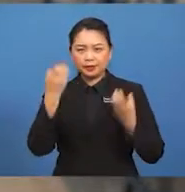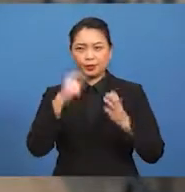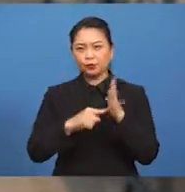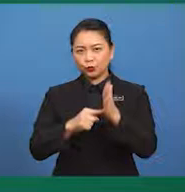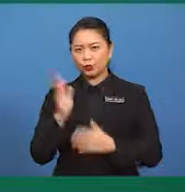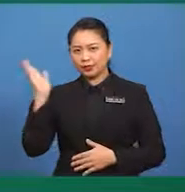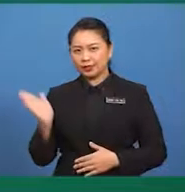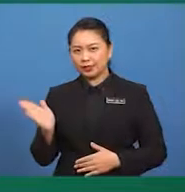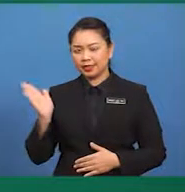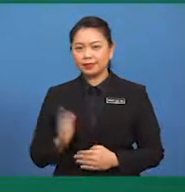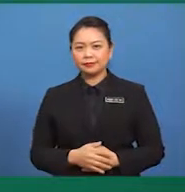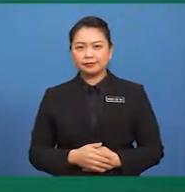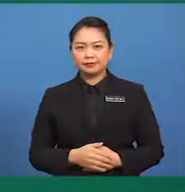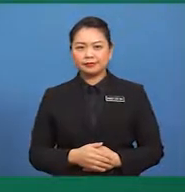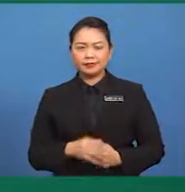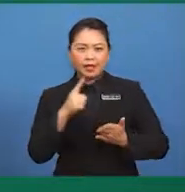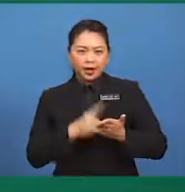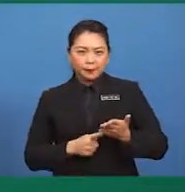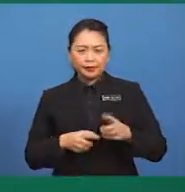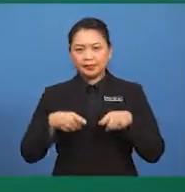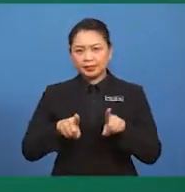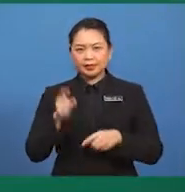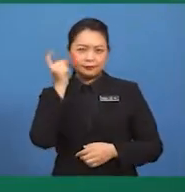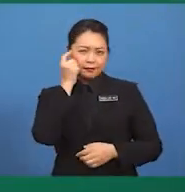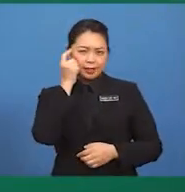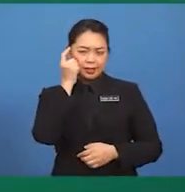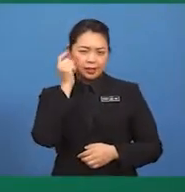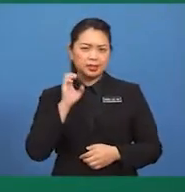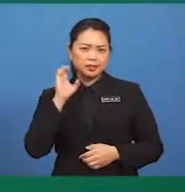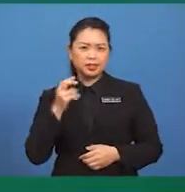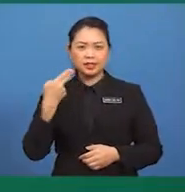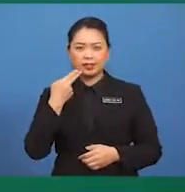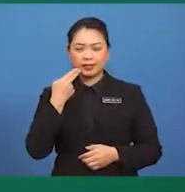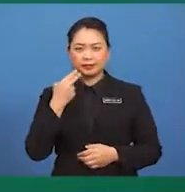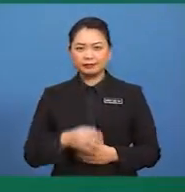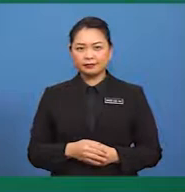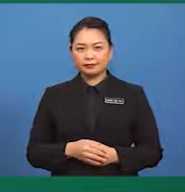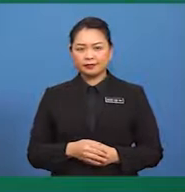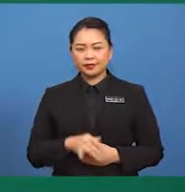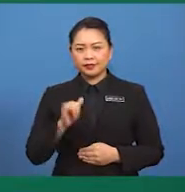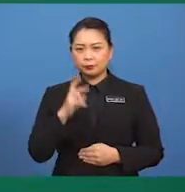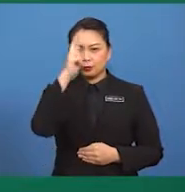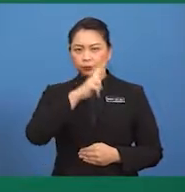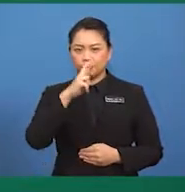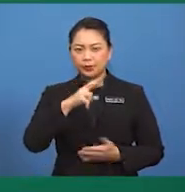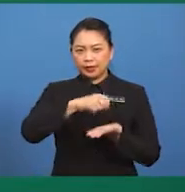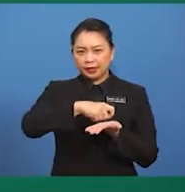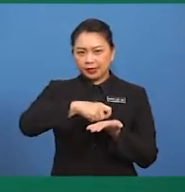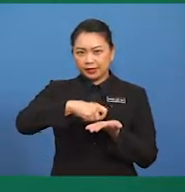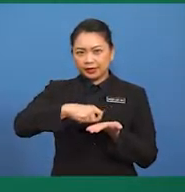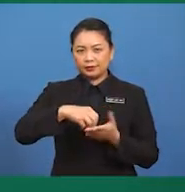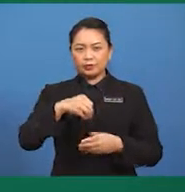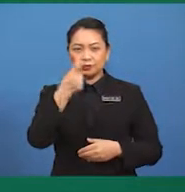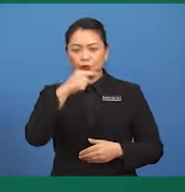tunjukkan ini. Apa yang sedang difikirkan oleh Cik Hamizah yang merupakan kerani akaun bagi